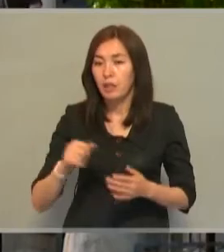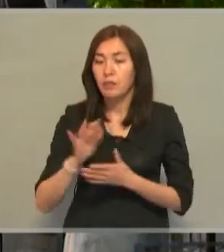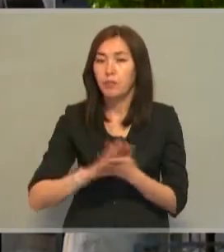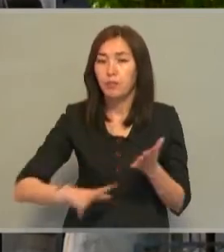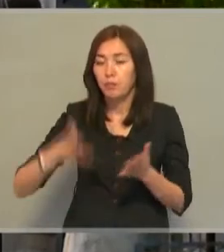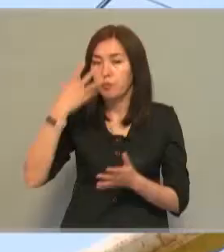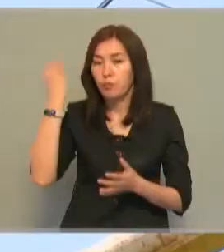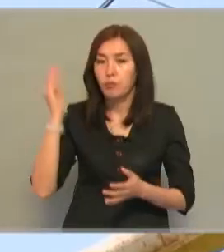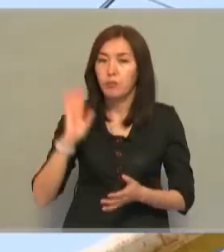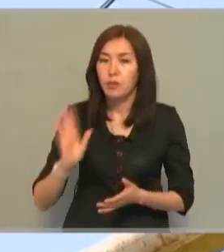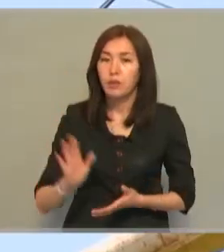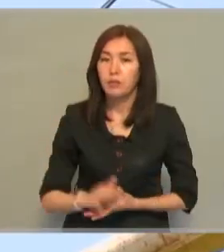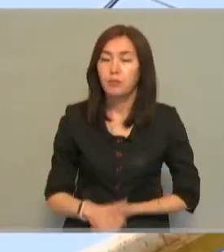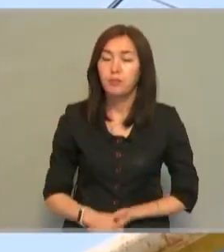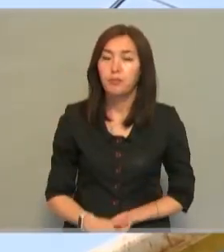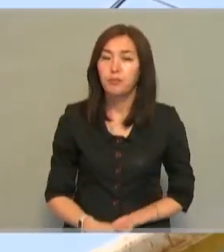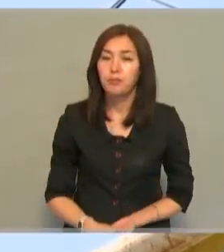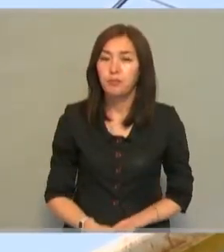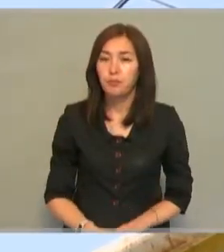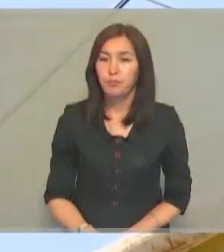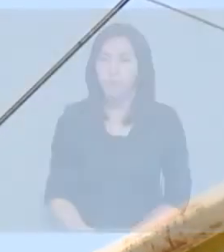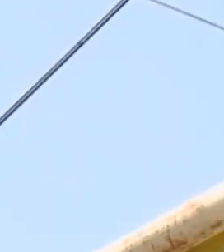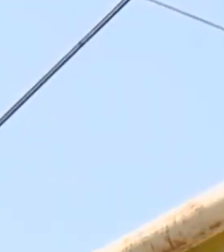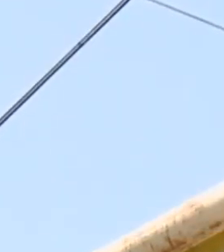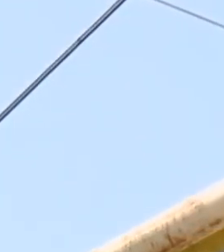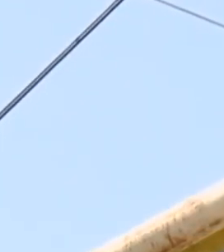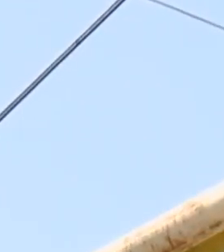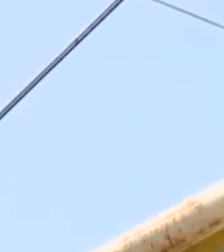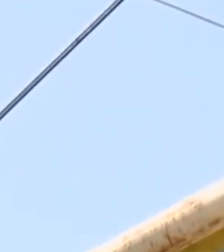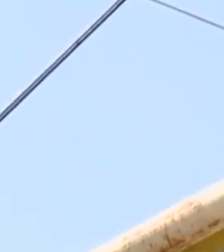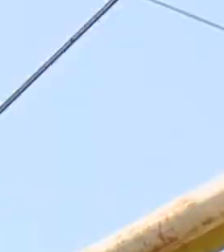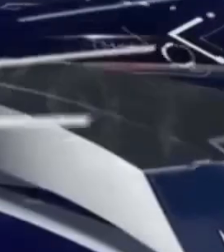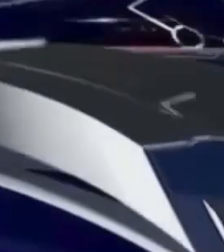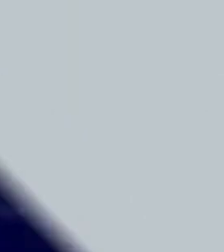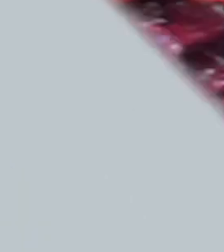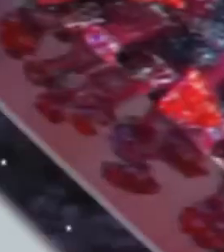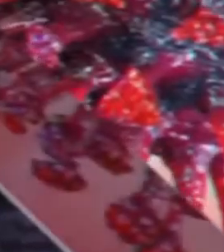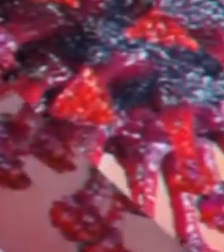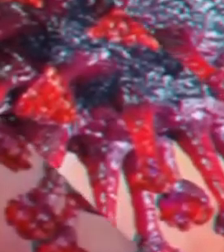ұмыт қалдырмауды. Гүлнар Асқарқызы, Рулан Рүстемов, Батырхан Әмірбек, жаңалықтар.